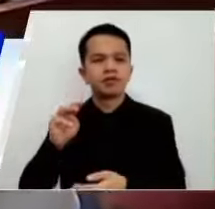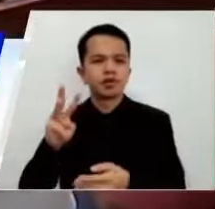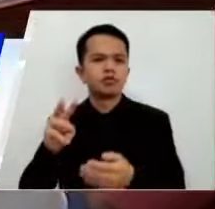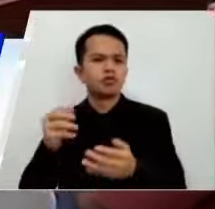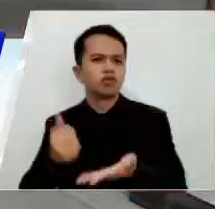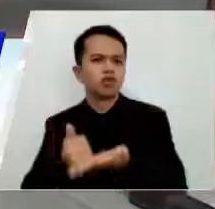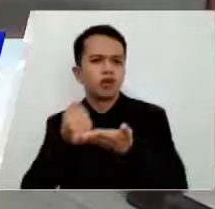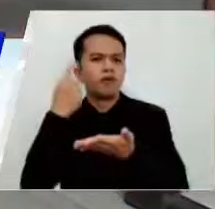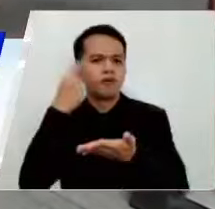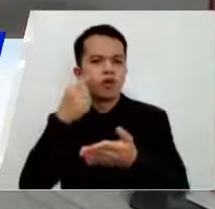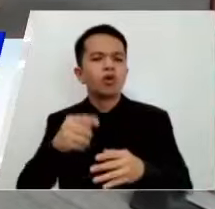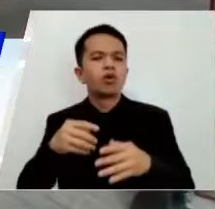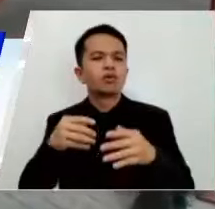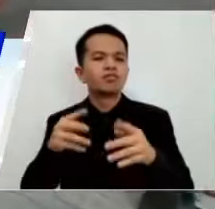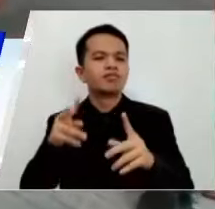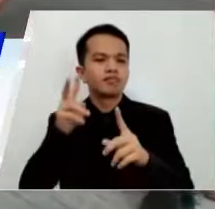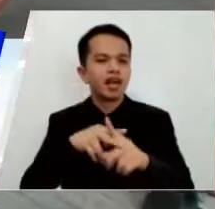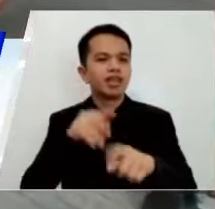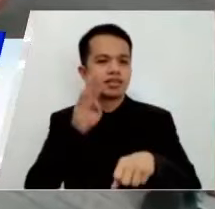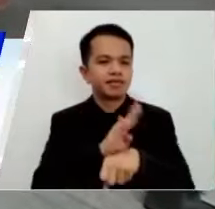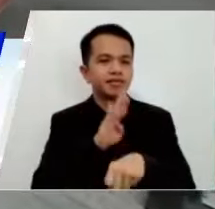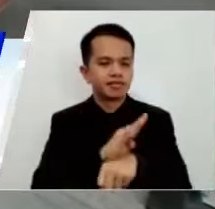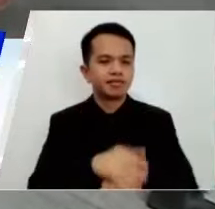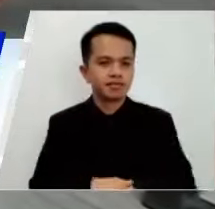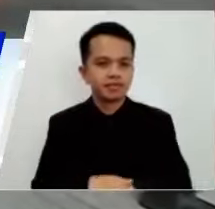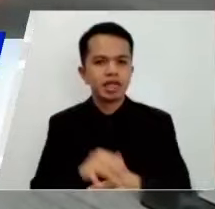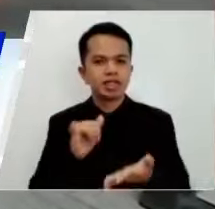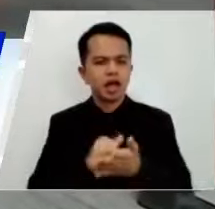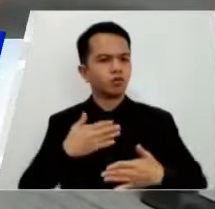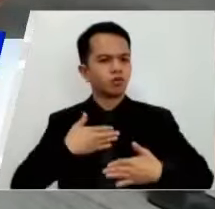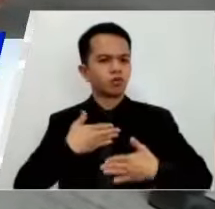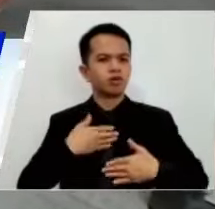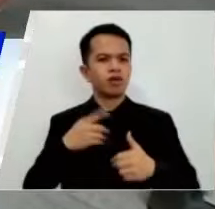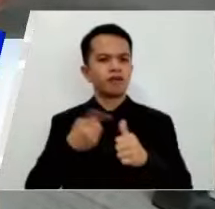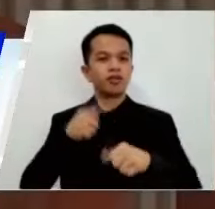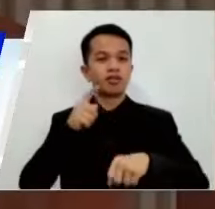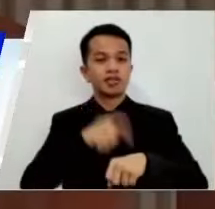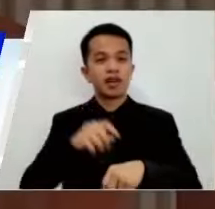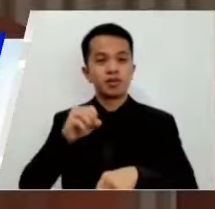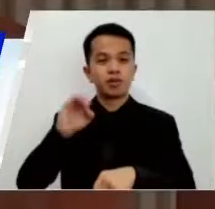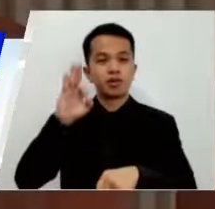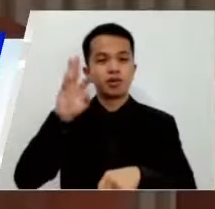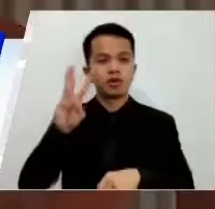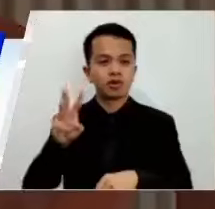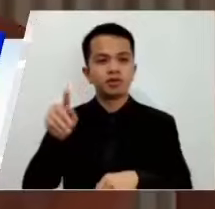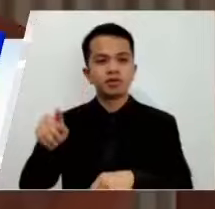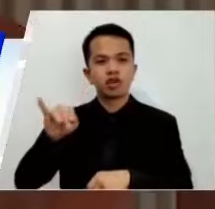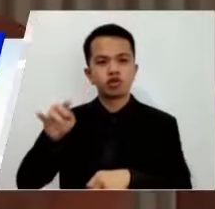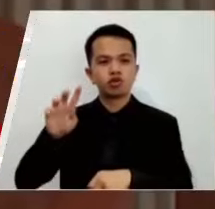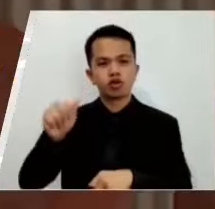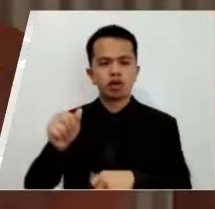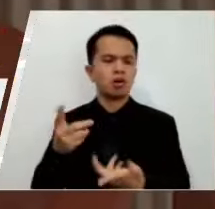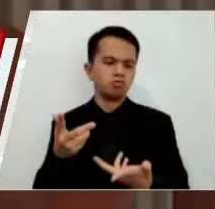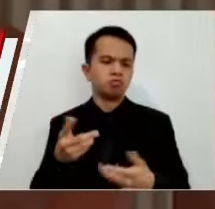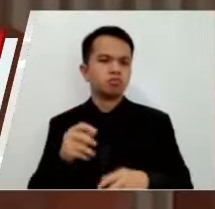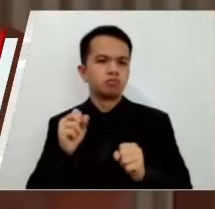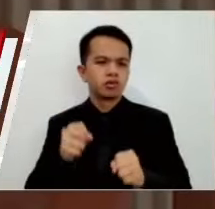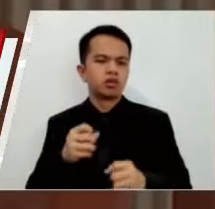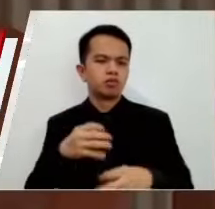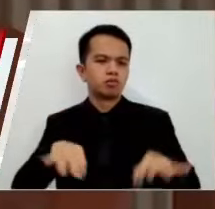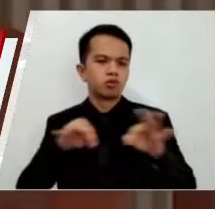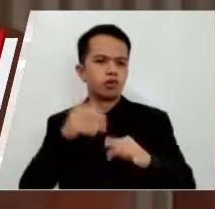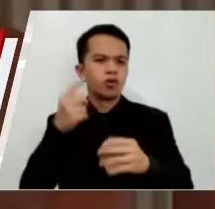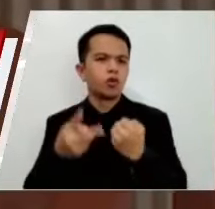pagpasok sa negosyo. Ikinatuwa yan ng first-time OFW na si Joanna. Siyempre, of course, makaipon.